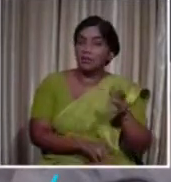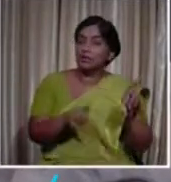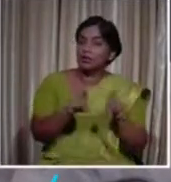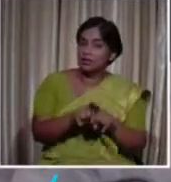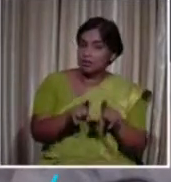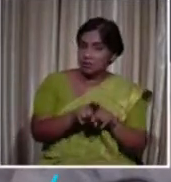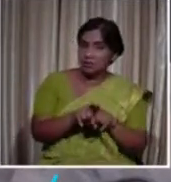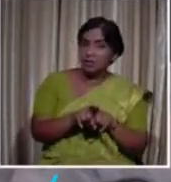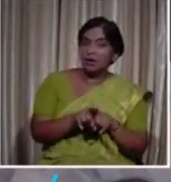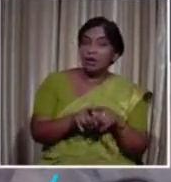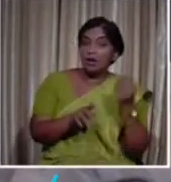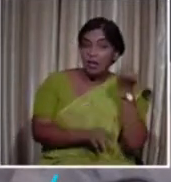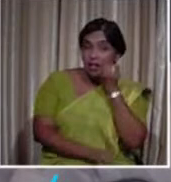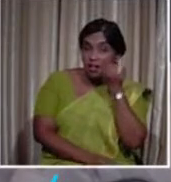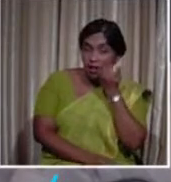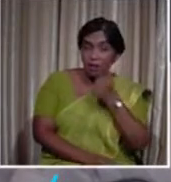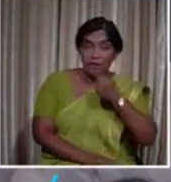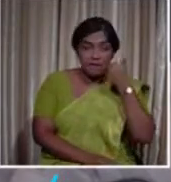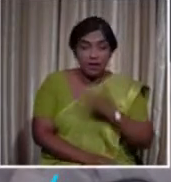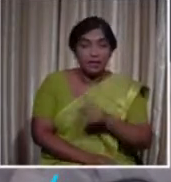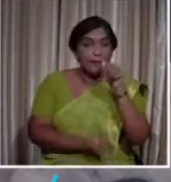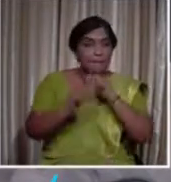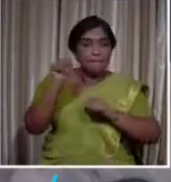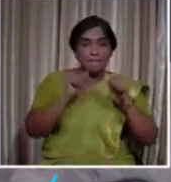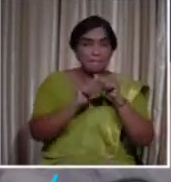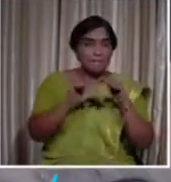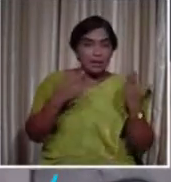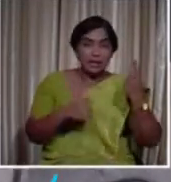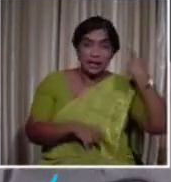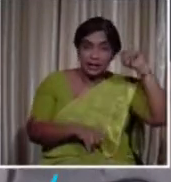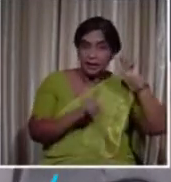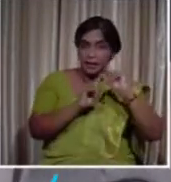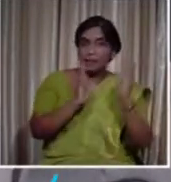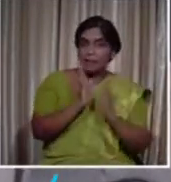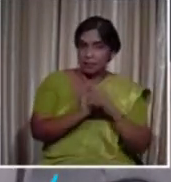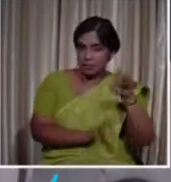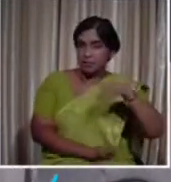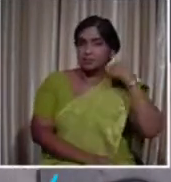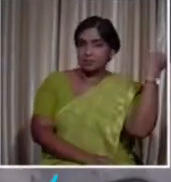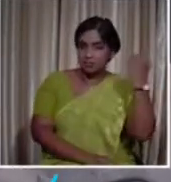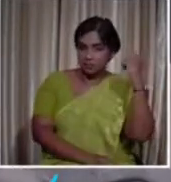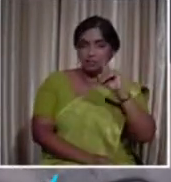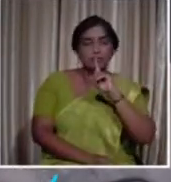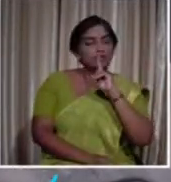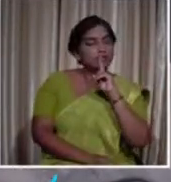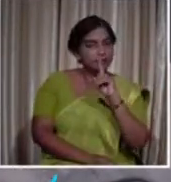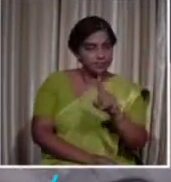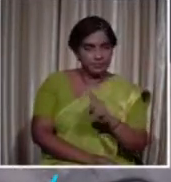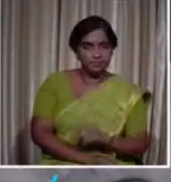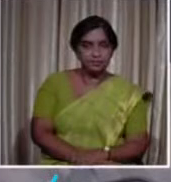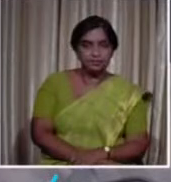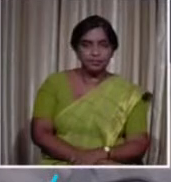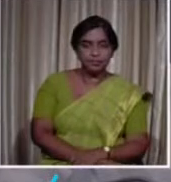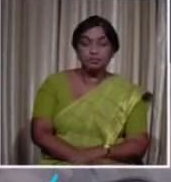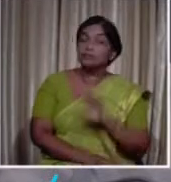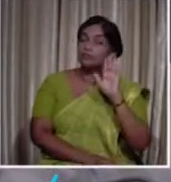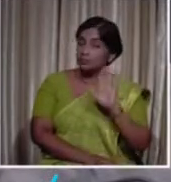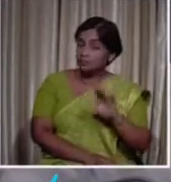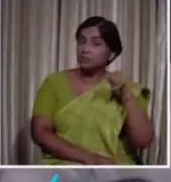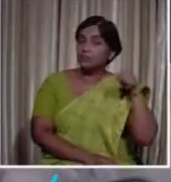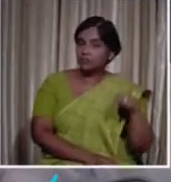වගේම රෝගීන්ට අත්‍යවශ්‍ය ඖෂධ ටික නැහැ කියලා ඊයේ අගමැතිතුමාගේ කතාවේදීත් එතුමා කිව්වා ඒ වගේම